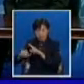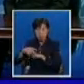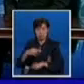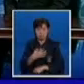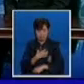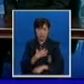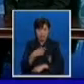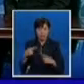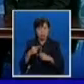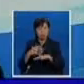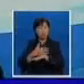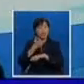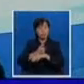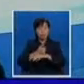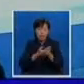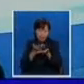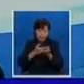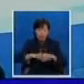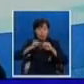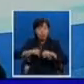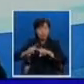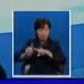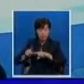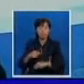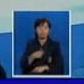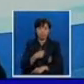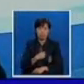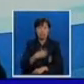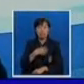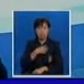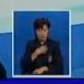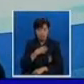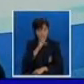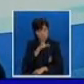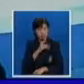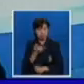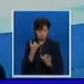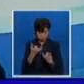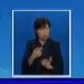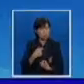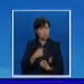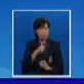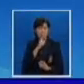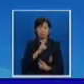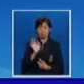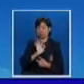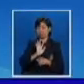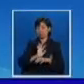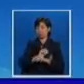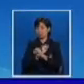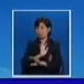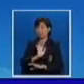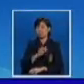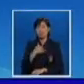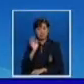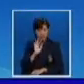การเมืองกันนะครับซึ่งผมก็เรียนอย่างนี้ครับว่าที่อยากจะย้ำก็คือผมไม่เคยปฏิเสธการที่จะหาคำตอบท